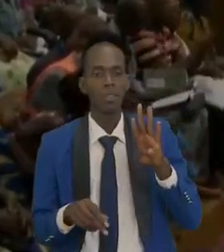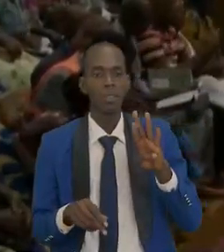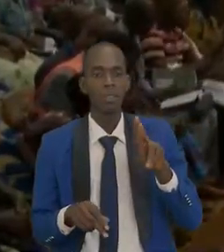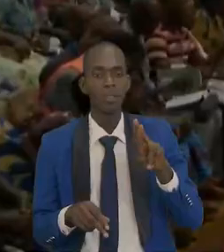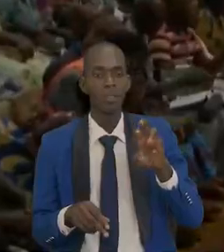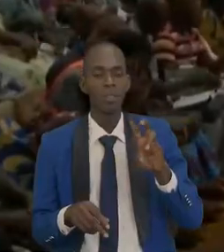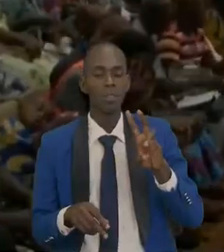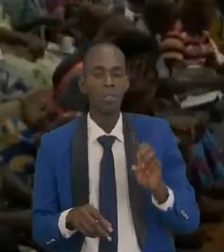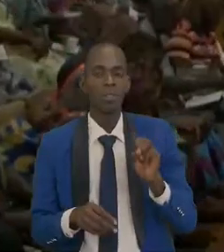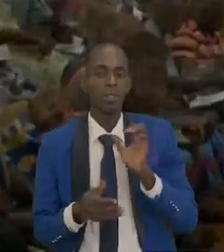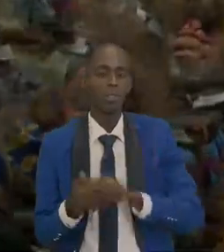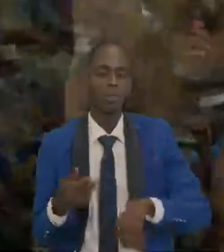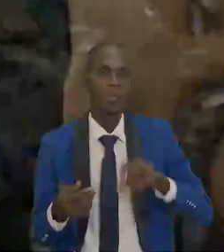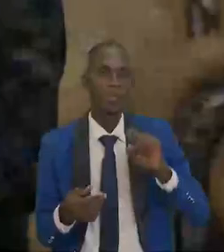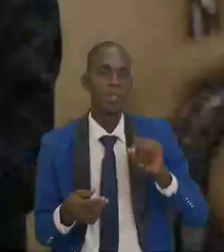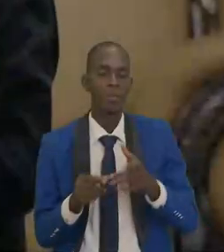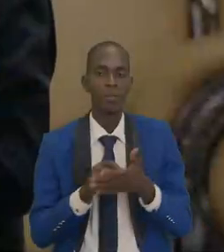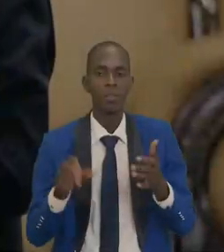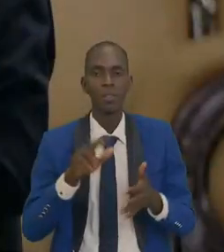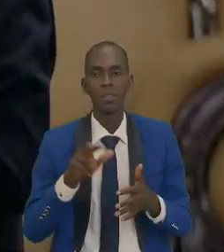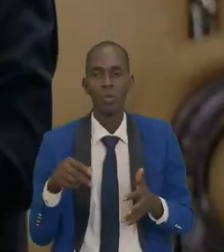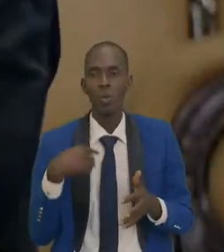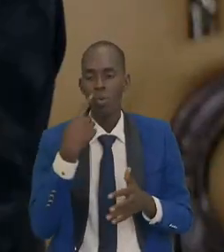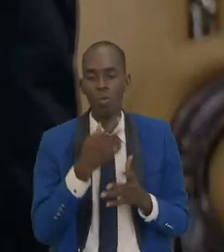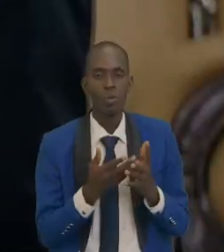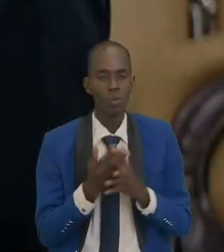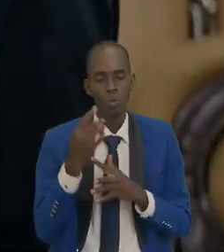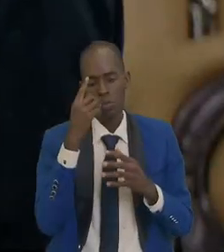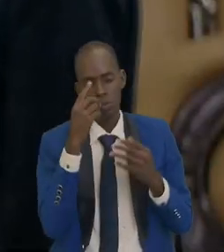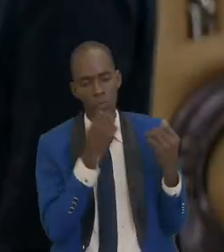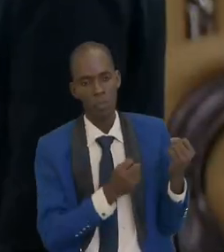Qui par la foi vainquirent des royaumes.